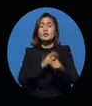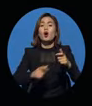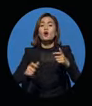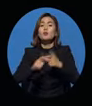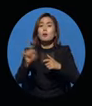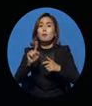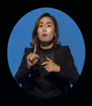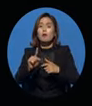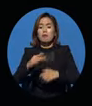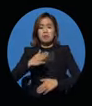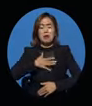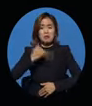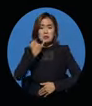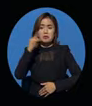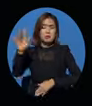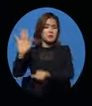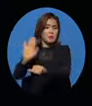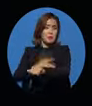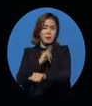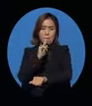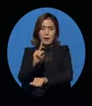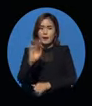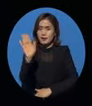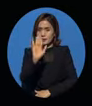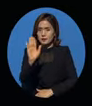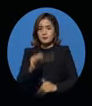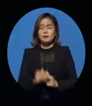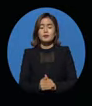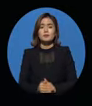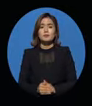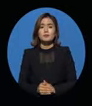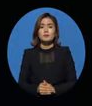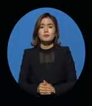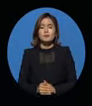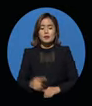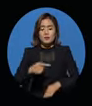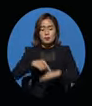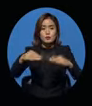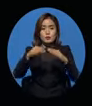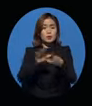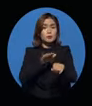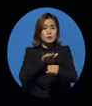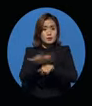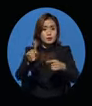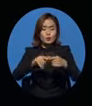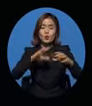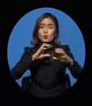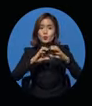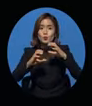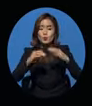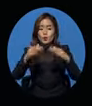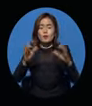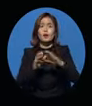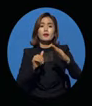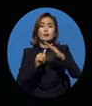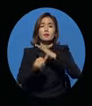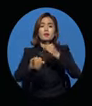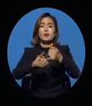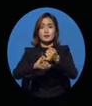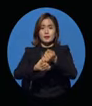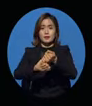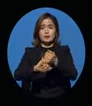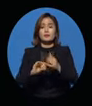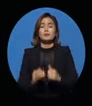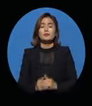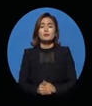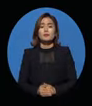내로 남 부른 없을 것입니다 민주적으로 소통하는 당대표가 되겠습니다